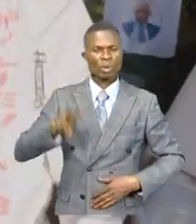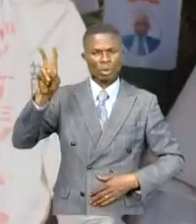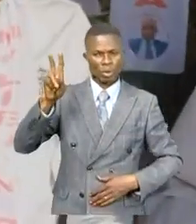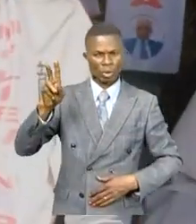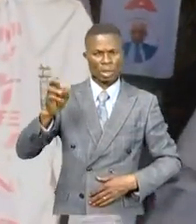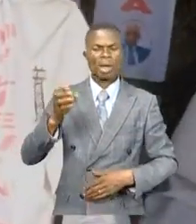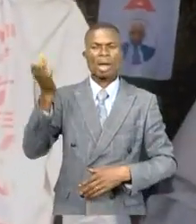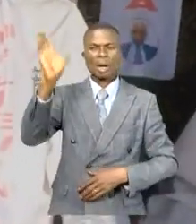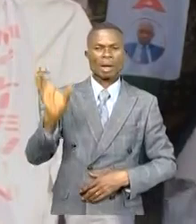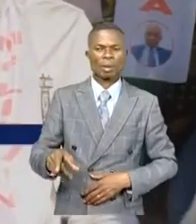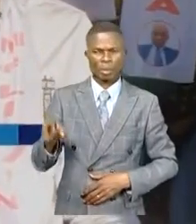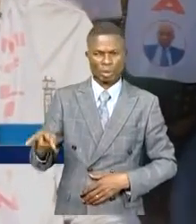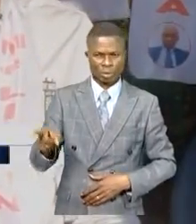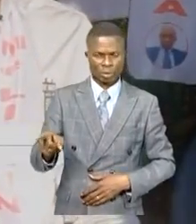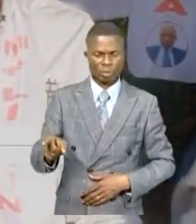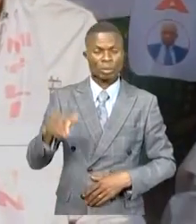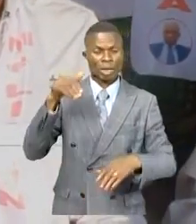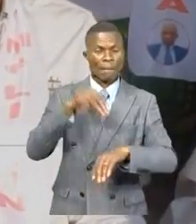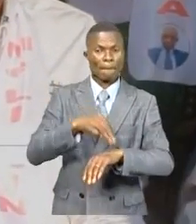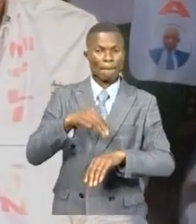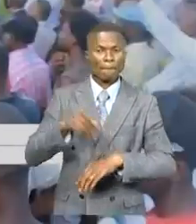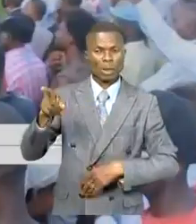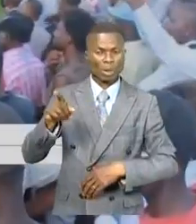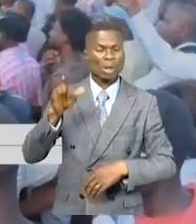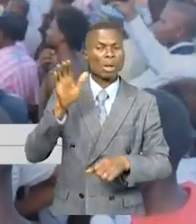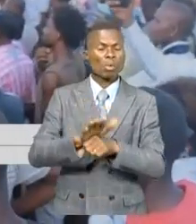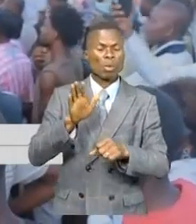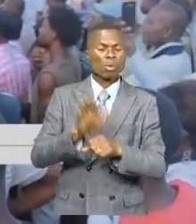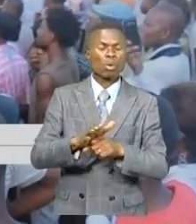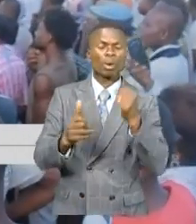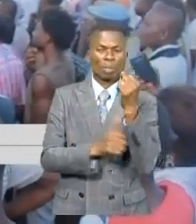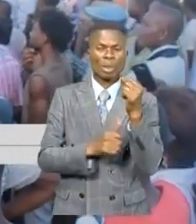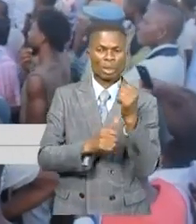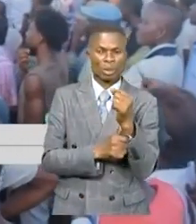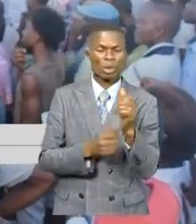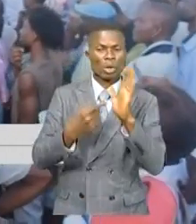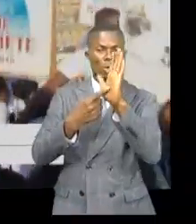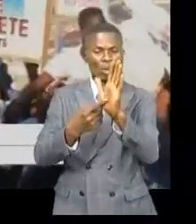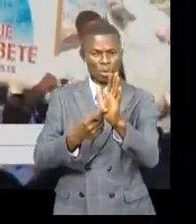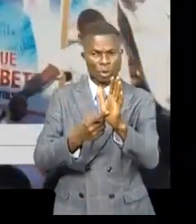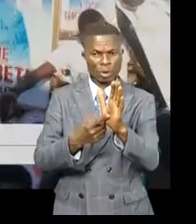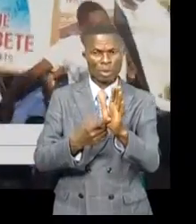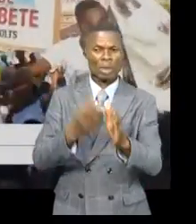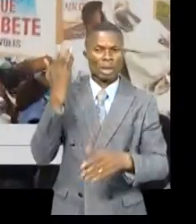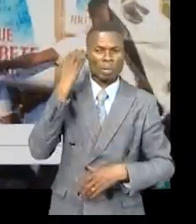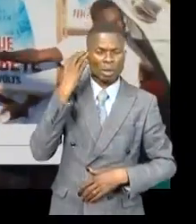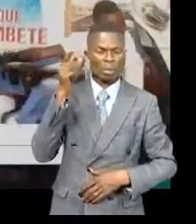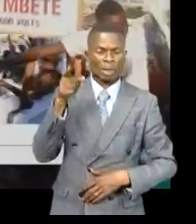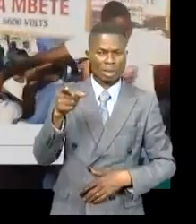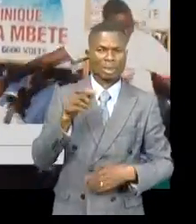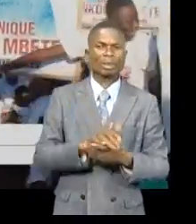cette partie de la République. Mais à Matadi, c'est plus que la démonstration des forces orchestrée par Dominique